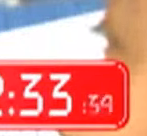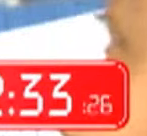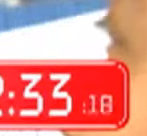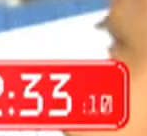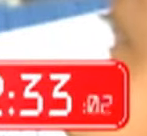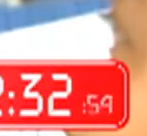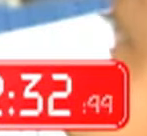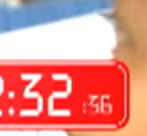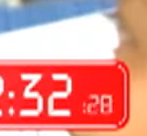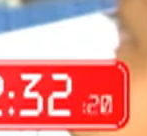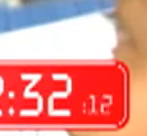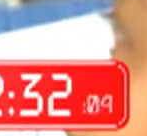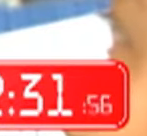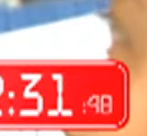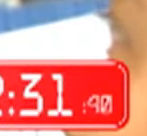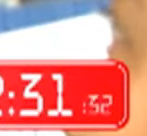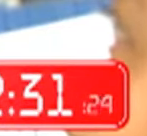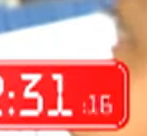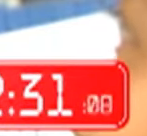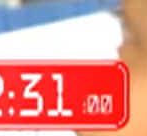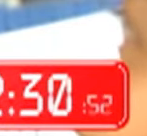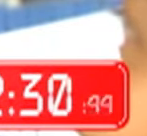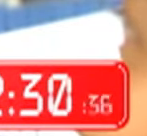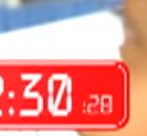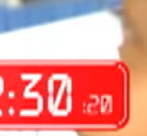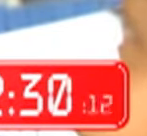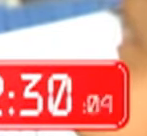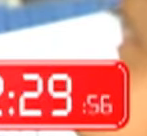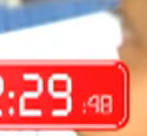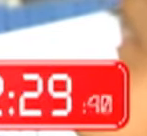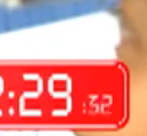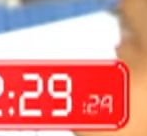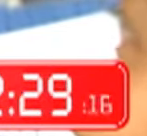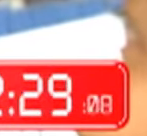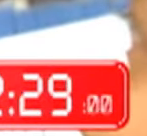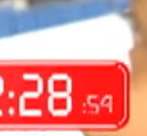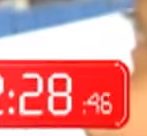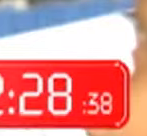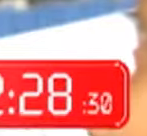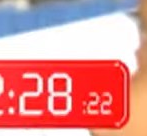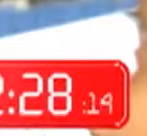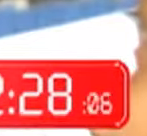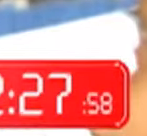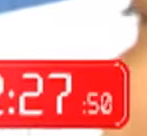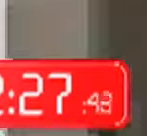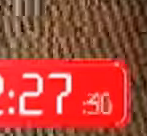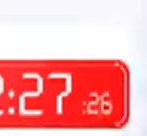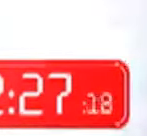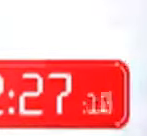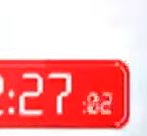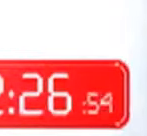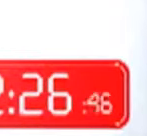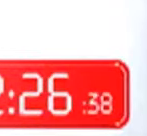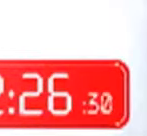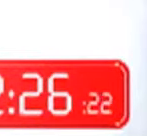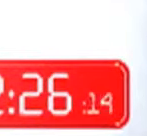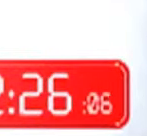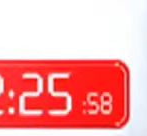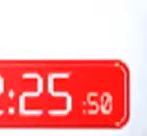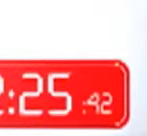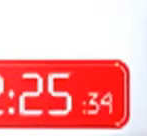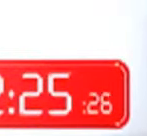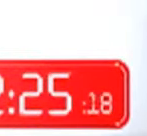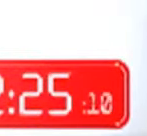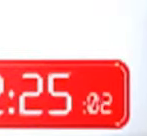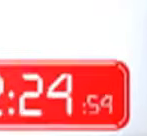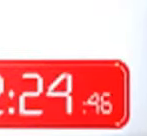hindi po gano'n na-expose sa mga books, mga stories, kaya di po gano'n na-tahilig sa mga gano'n. Talaga namang sa panahon